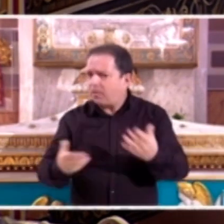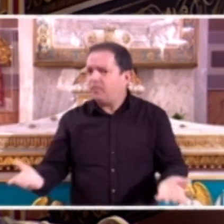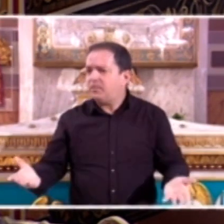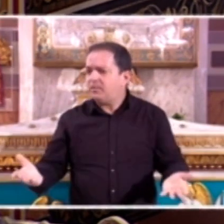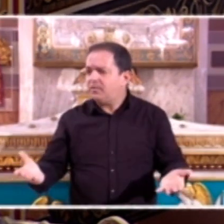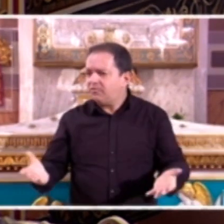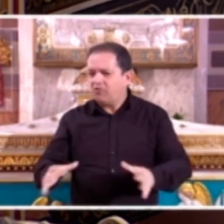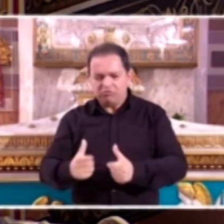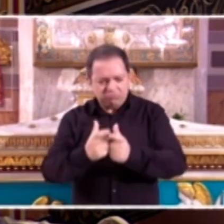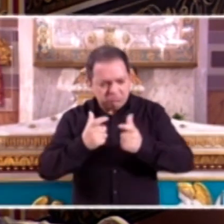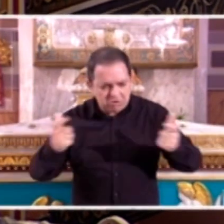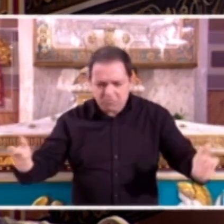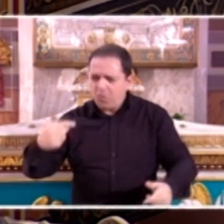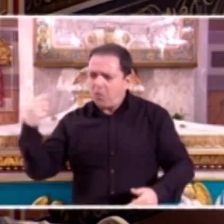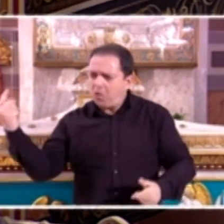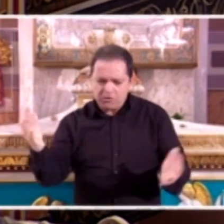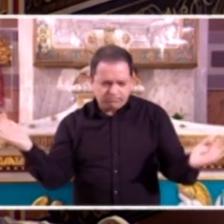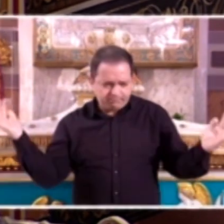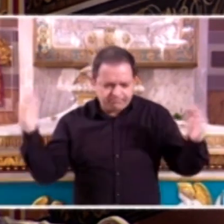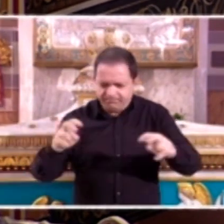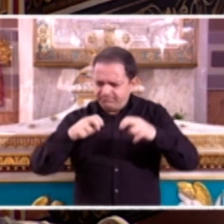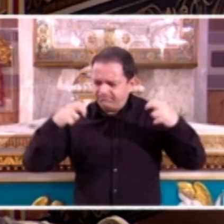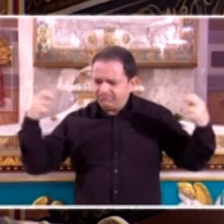και φαγόντες